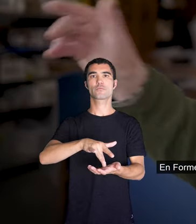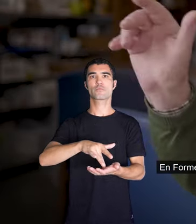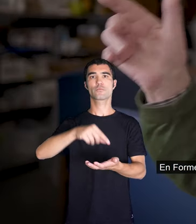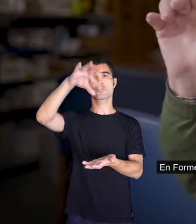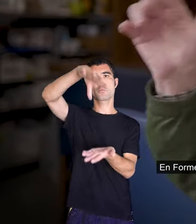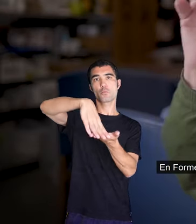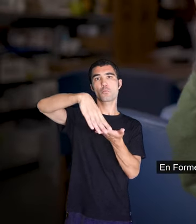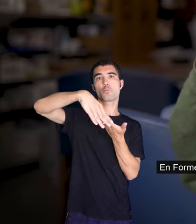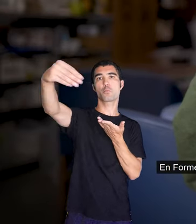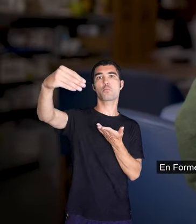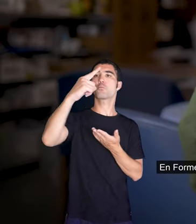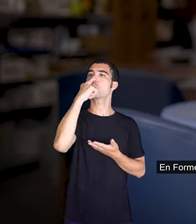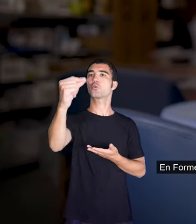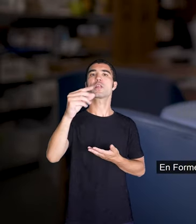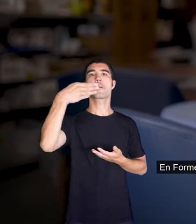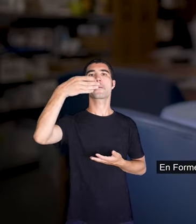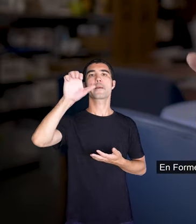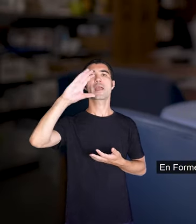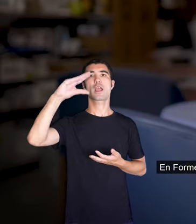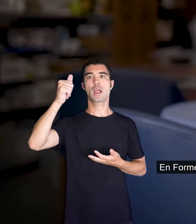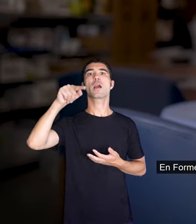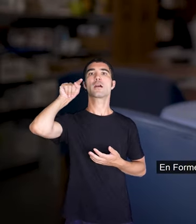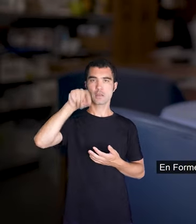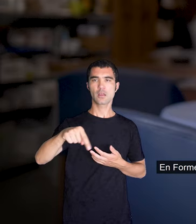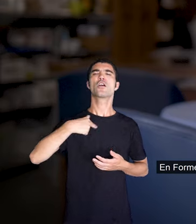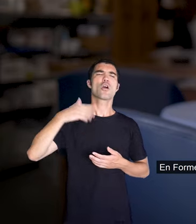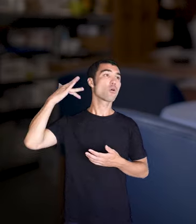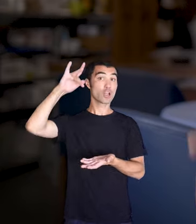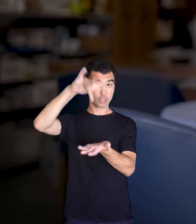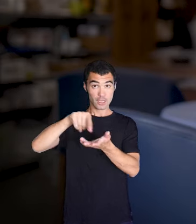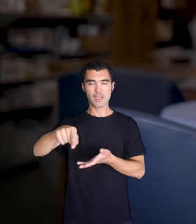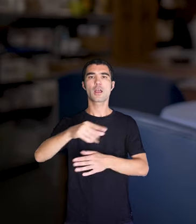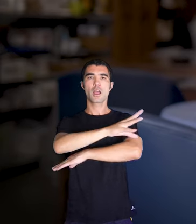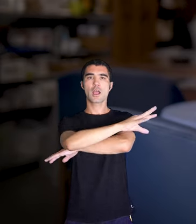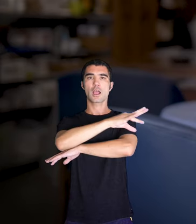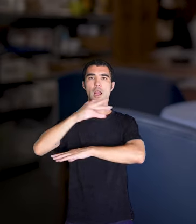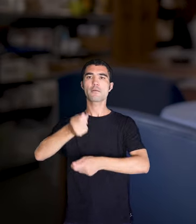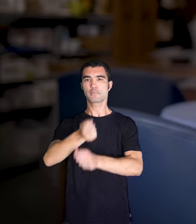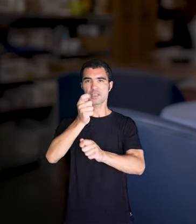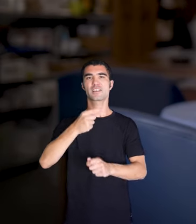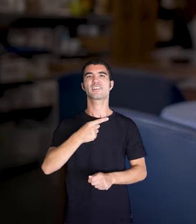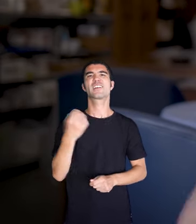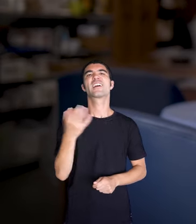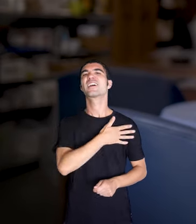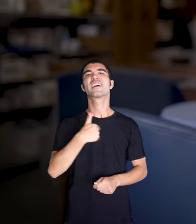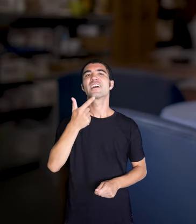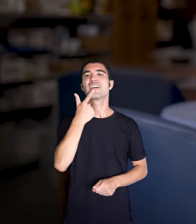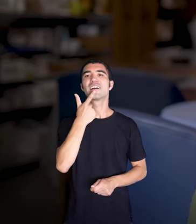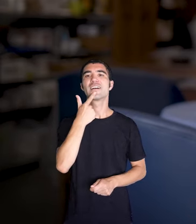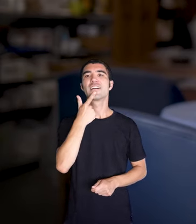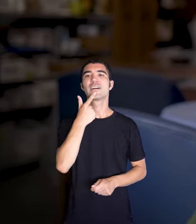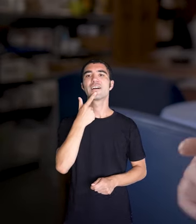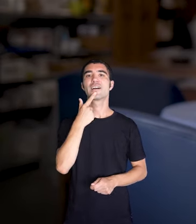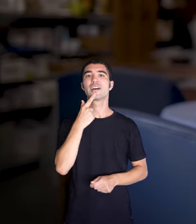punta que li diuen la punta de Beca, jo ja pescava calamars. Saps què vol dir pescar calamars? Que ens ho